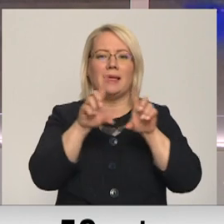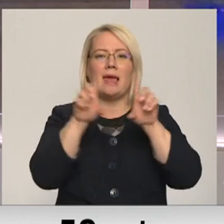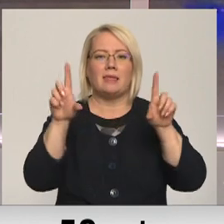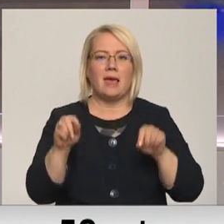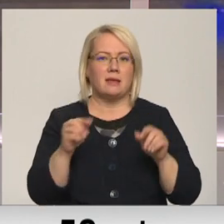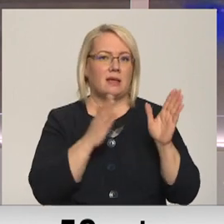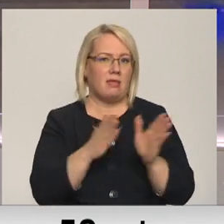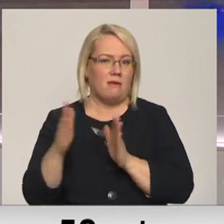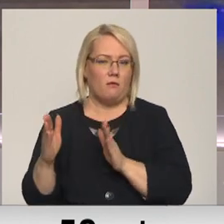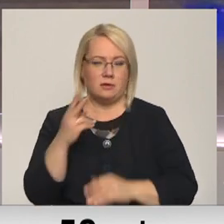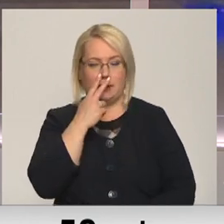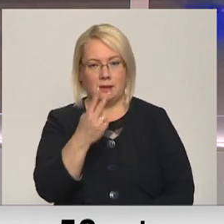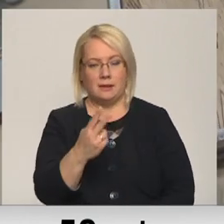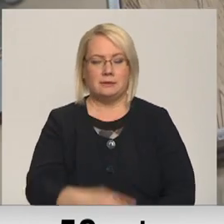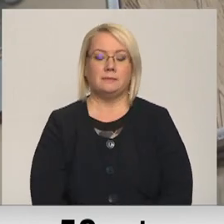Ģirtas Zvirpuļa reportāžā.